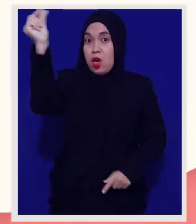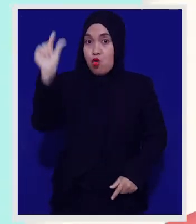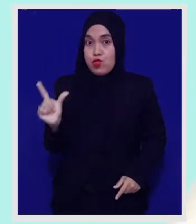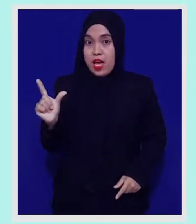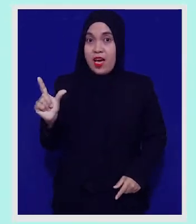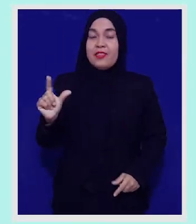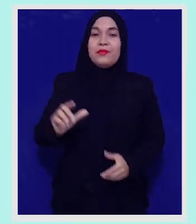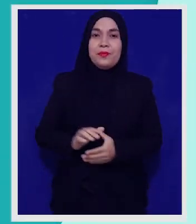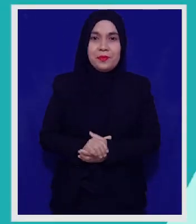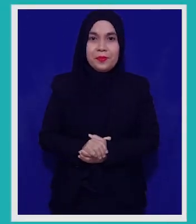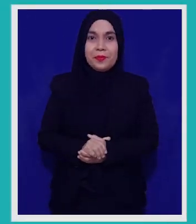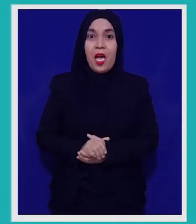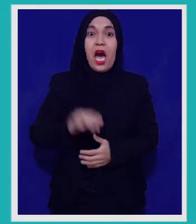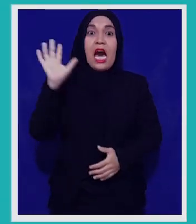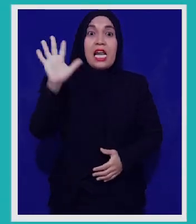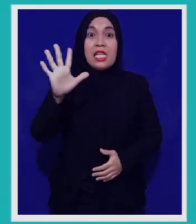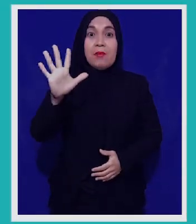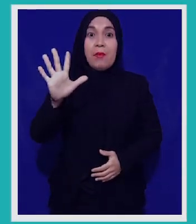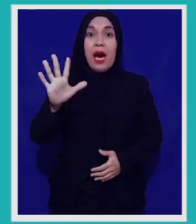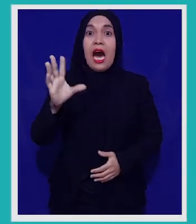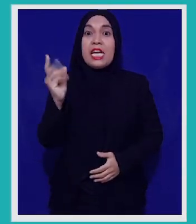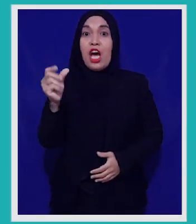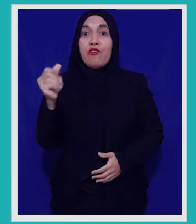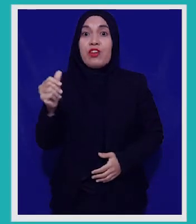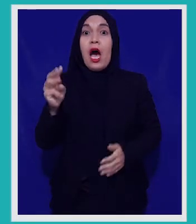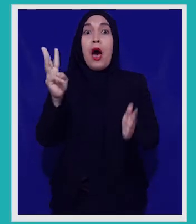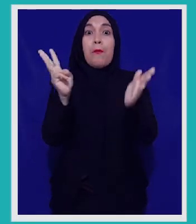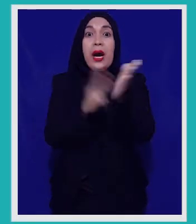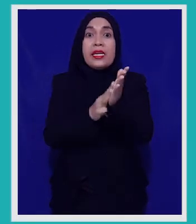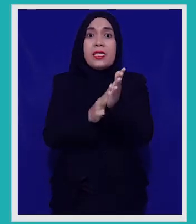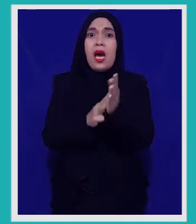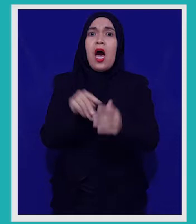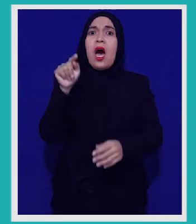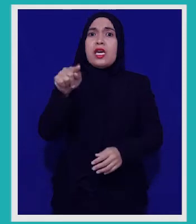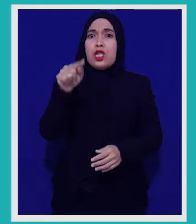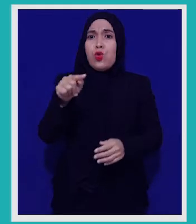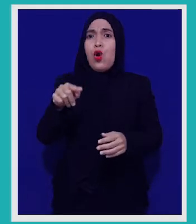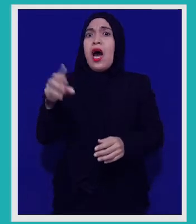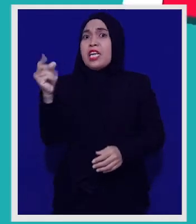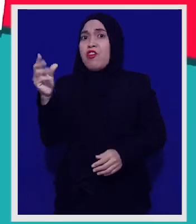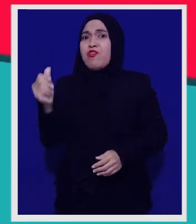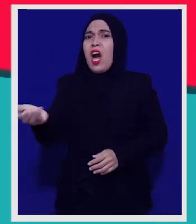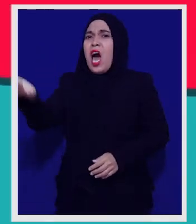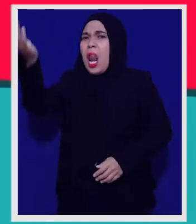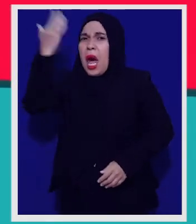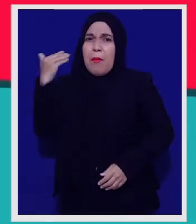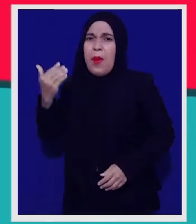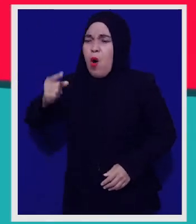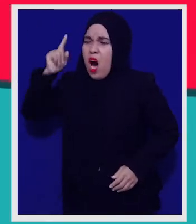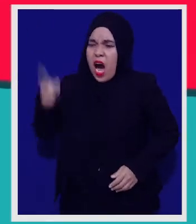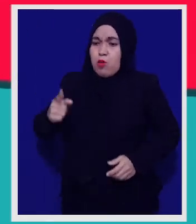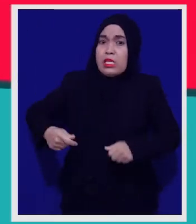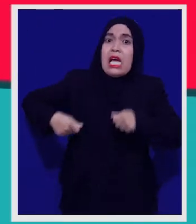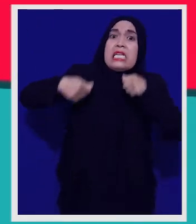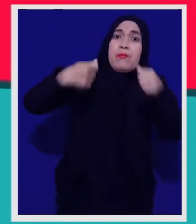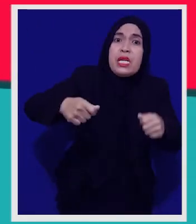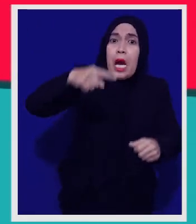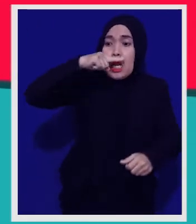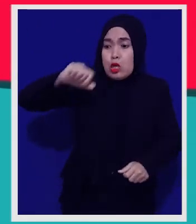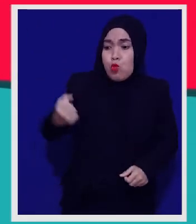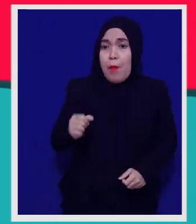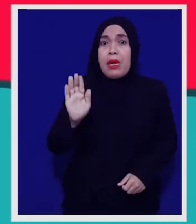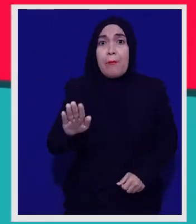5. Nafkah madiah, nafkah nang sudah lalu atau nafkah nang terhutang nang harus dibariakan suami lawan istrinya.